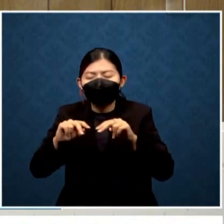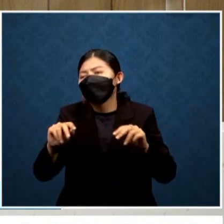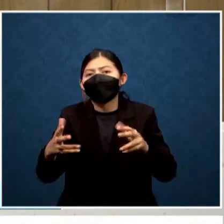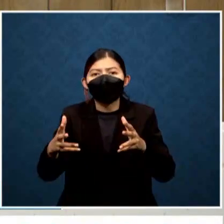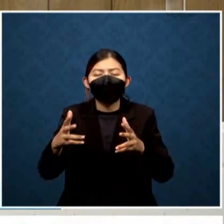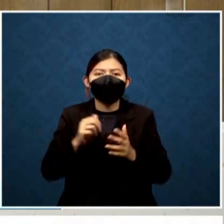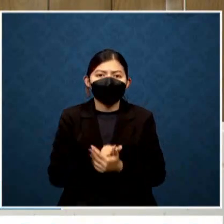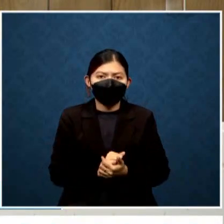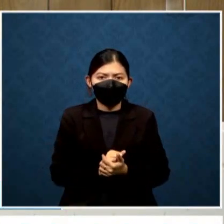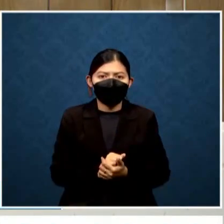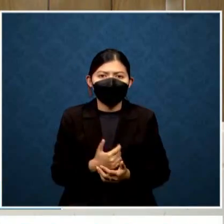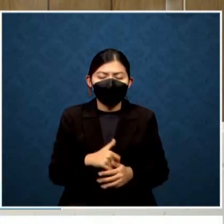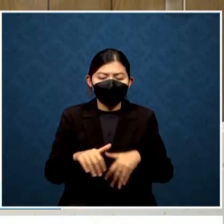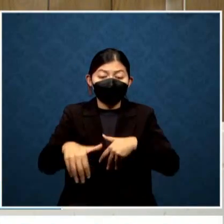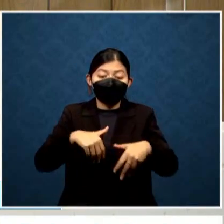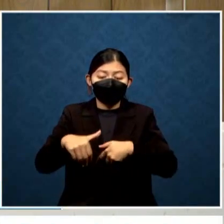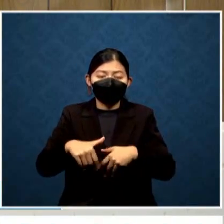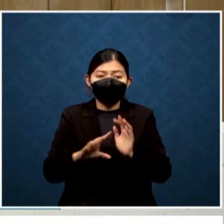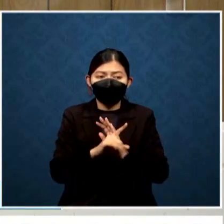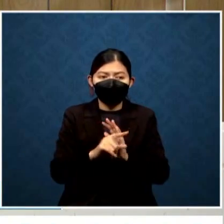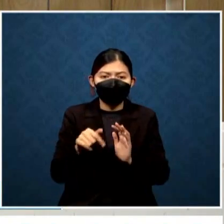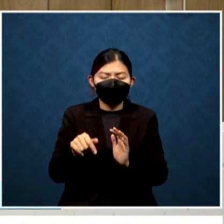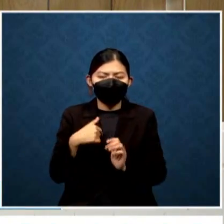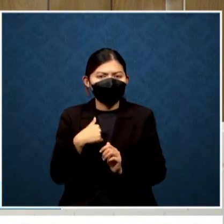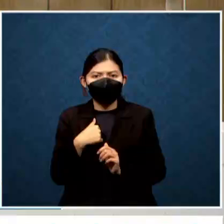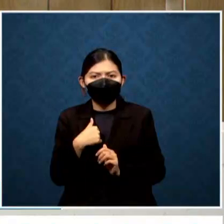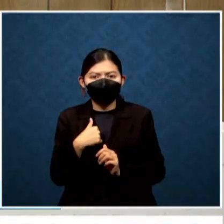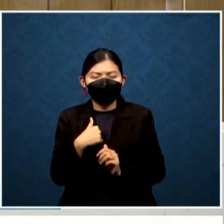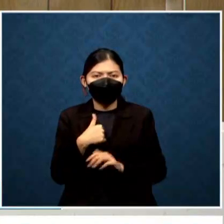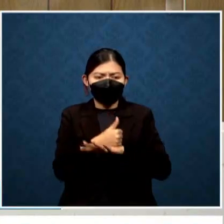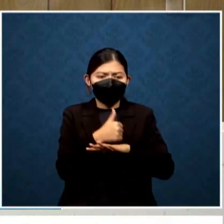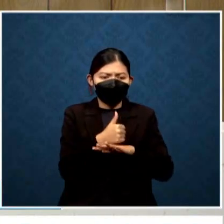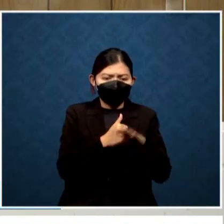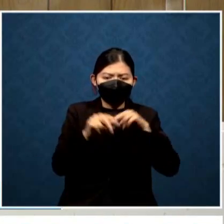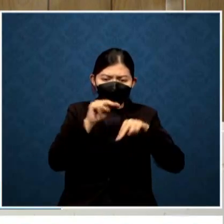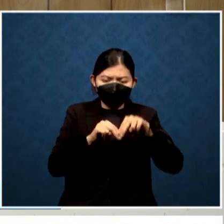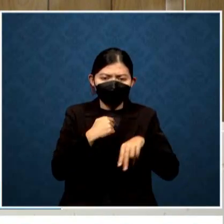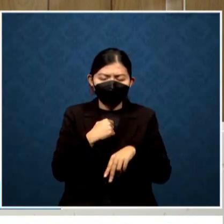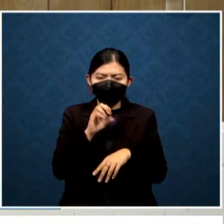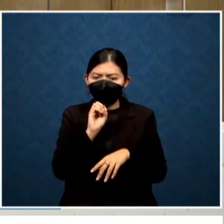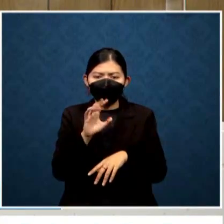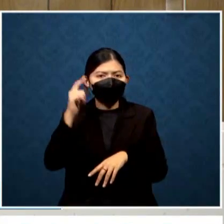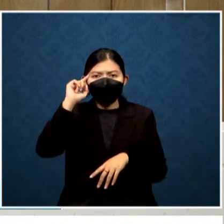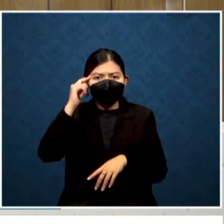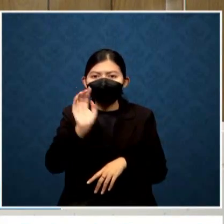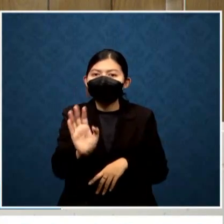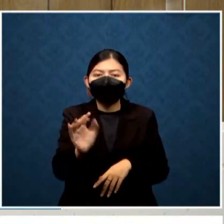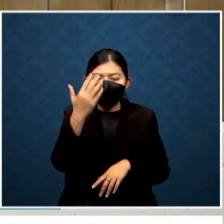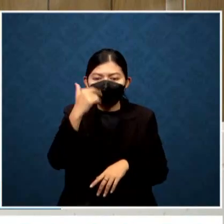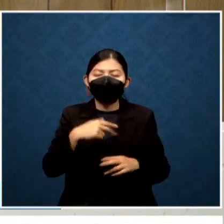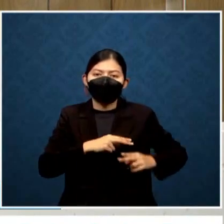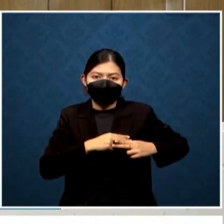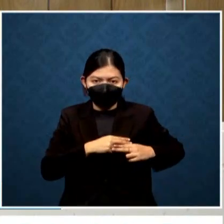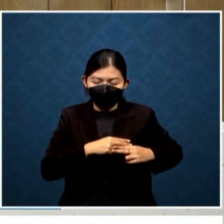เมื่อเขาทำในพื้นที่เนี่ยไปบอกไม่รู้ไม่ได้เพราะตัวเองไปมีกฎหมายอยู่ในมือก็จะต้องรับผิดชอบโดยตร